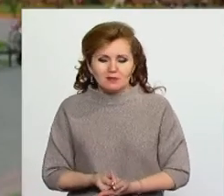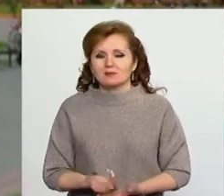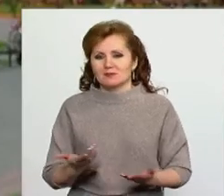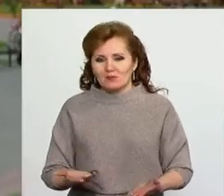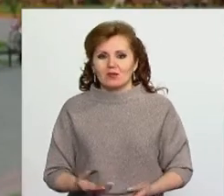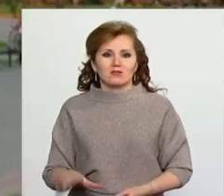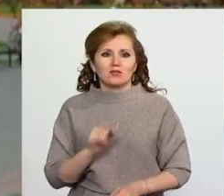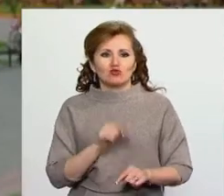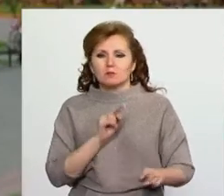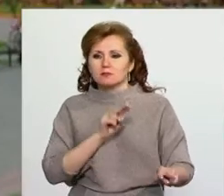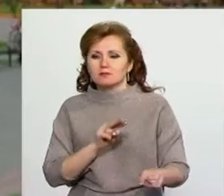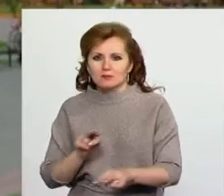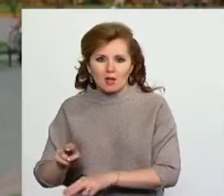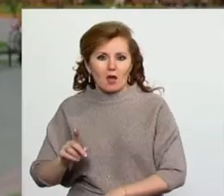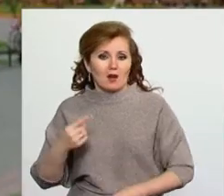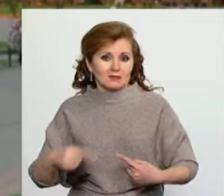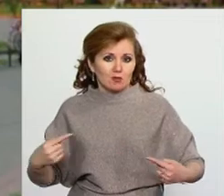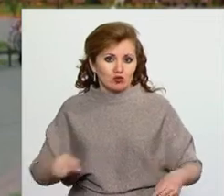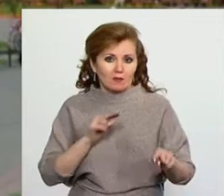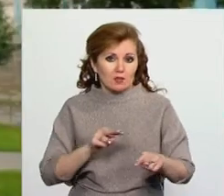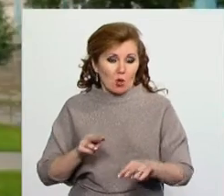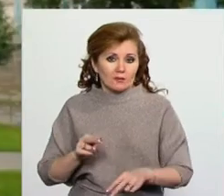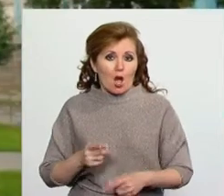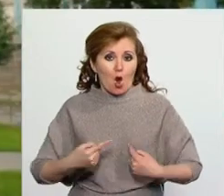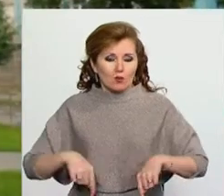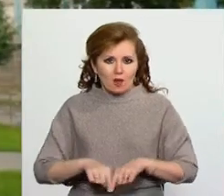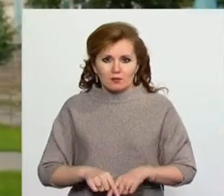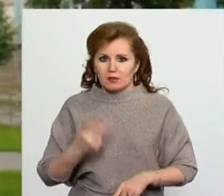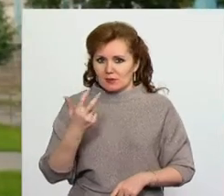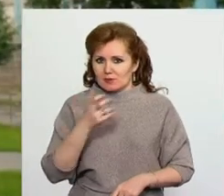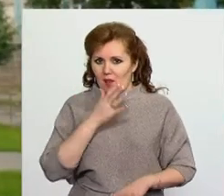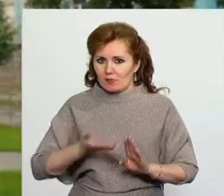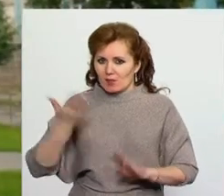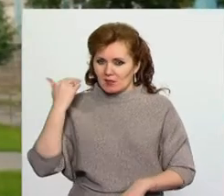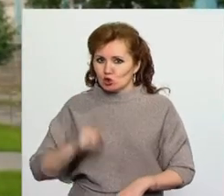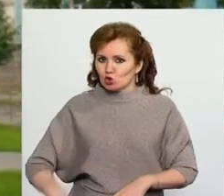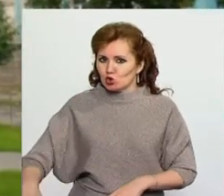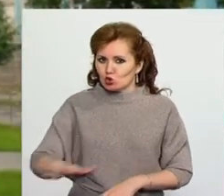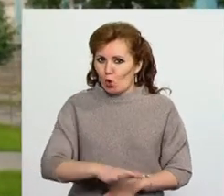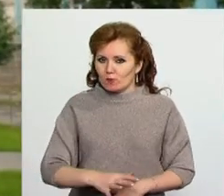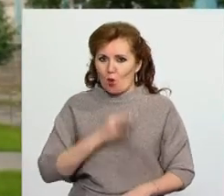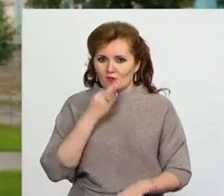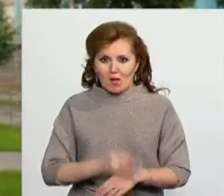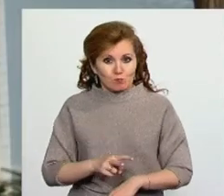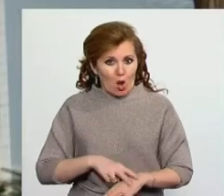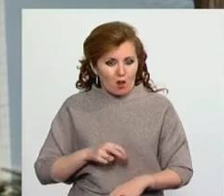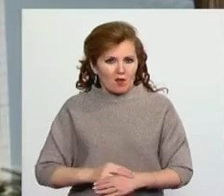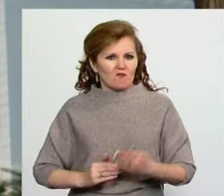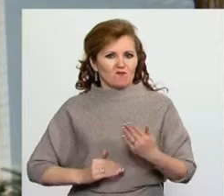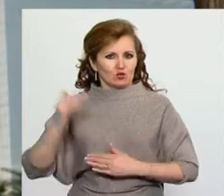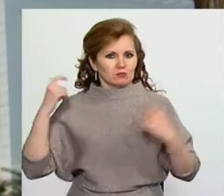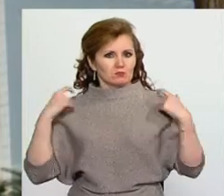следят различные надзорные органы, 3 века назад – зона ответственности полиции. Высшим полицейским чином на местах